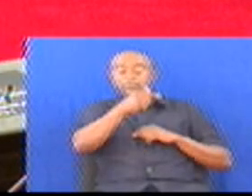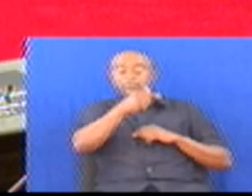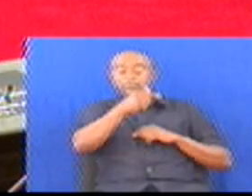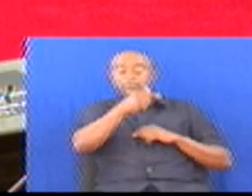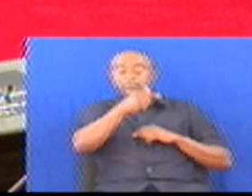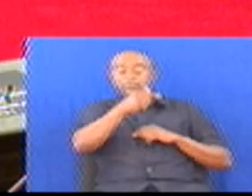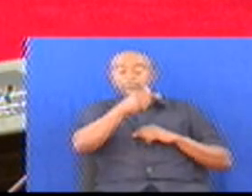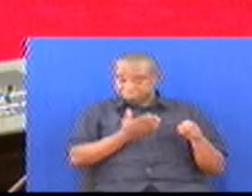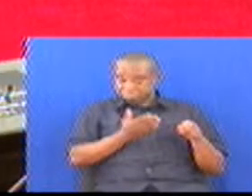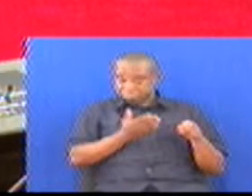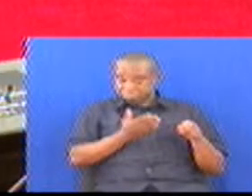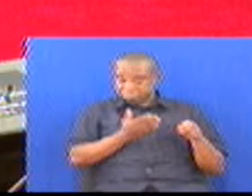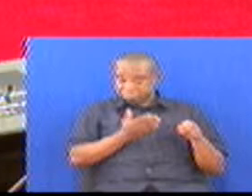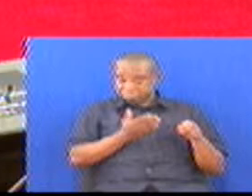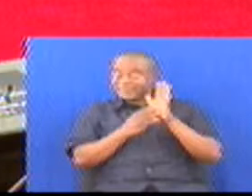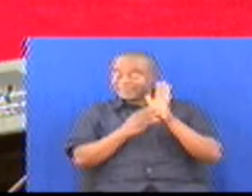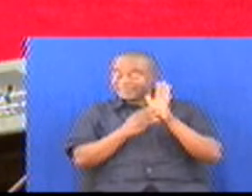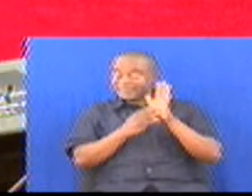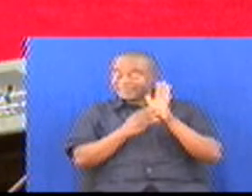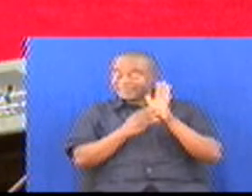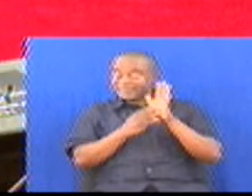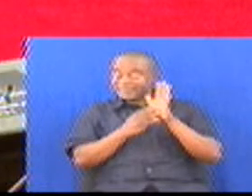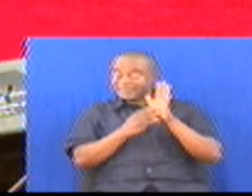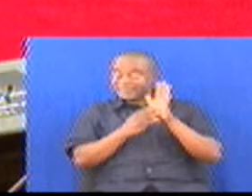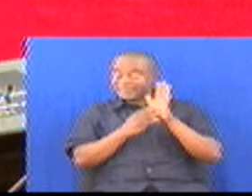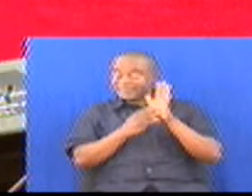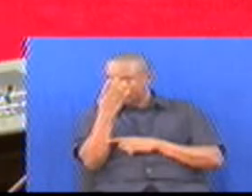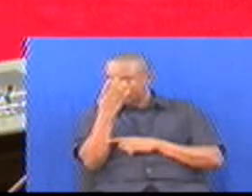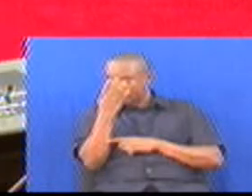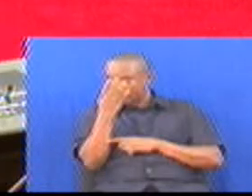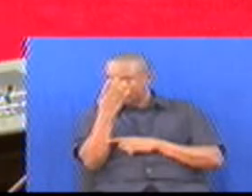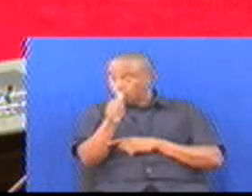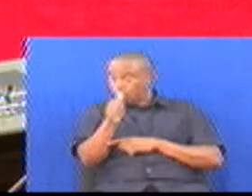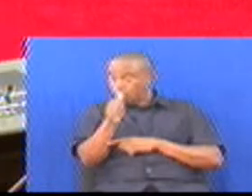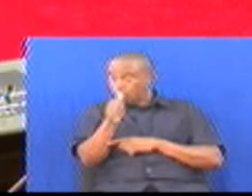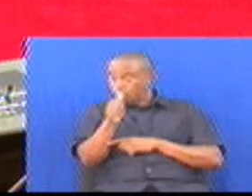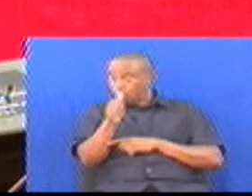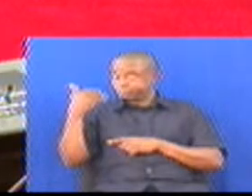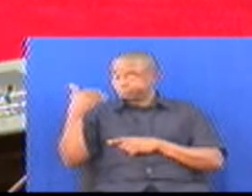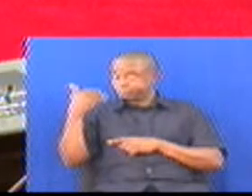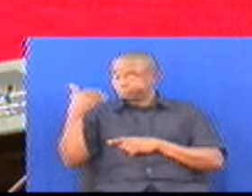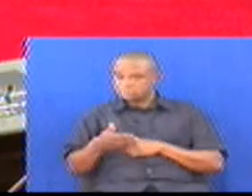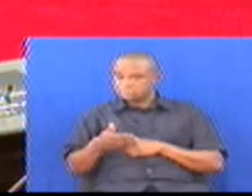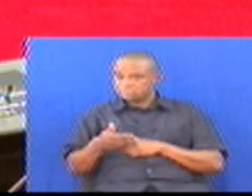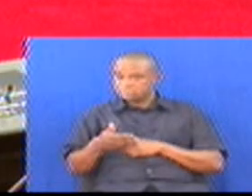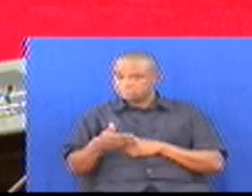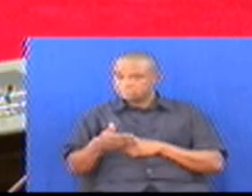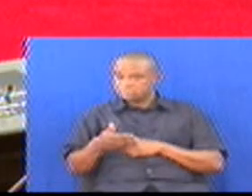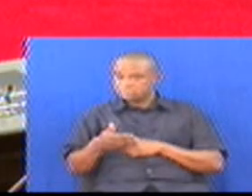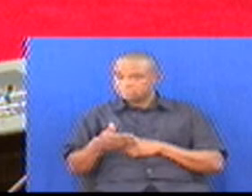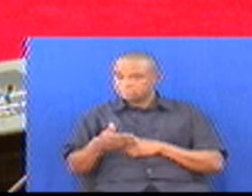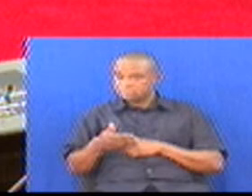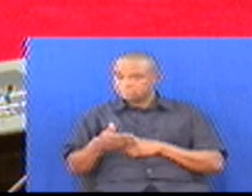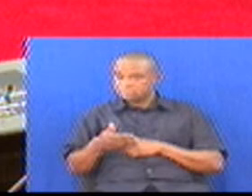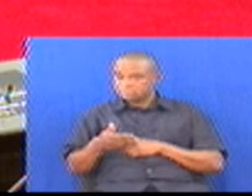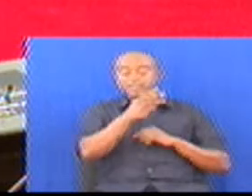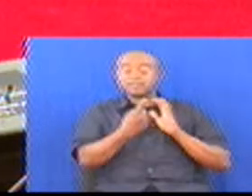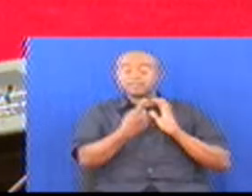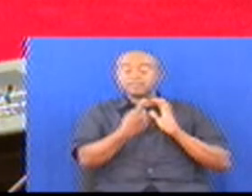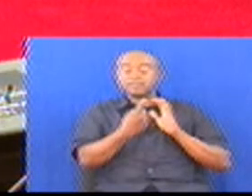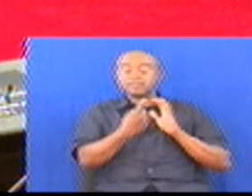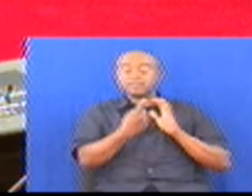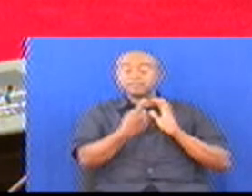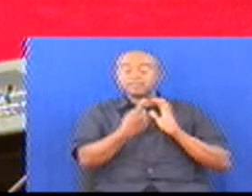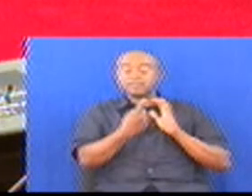kufikia 94.4% mwaka 2019-20 kutoka 36% mwaka